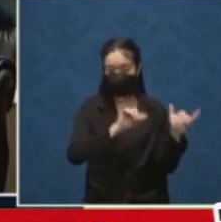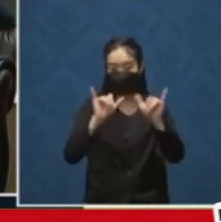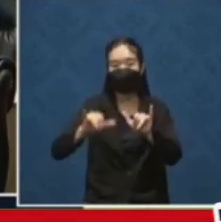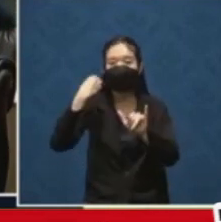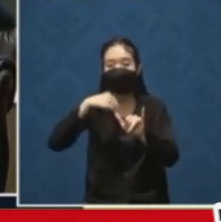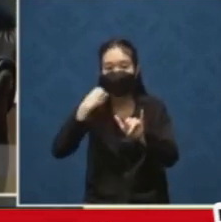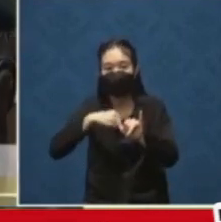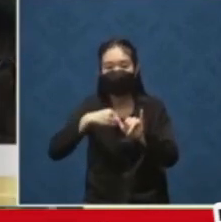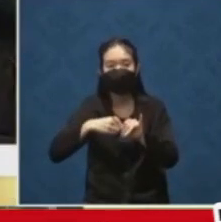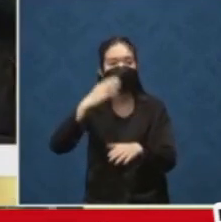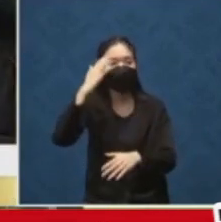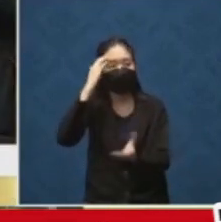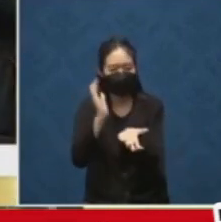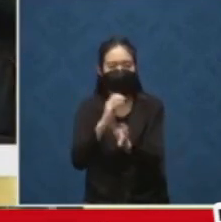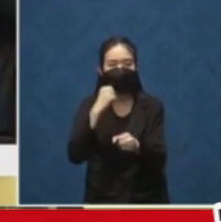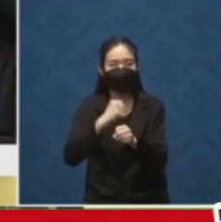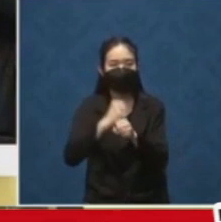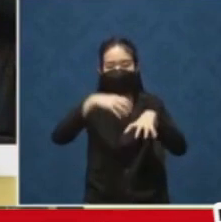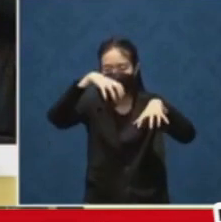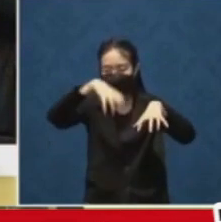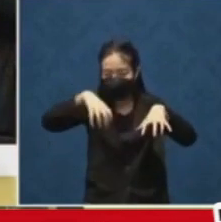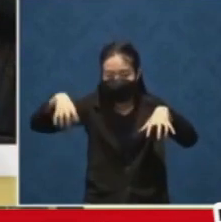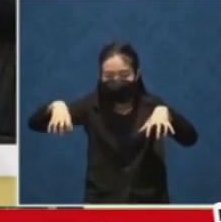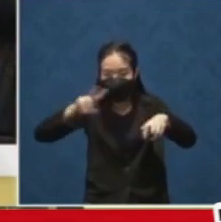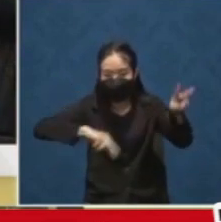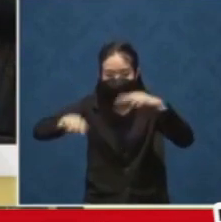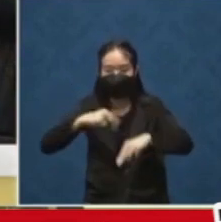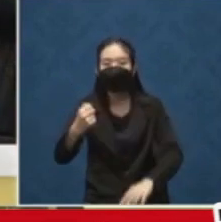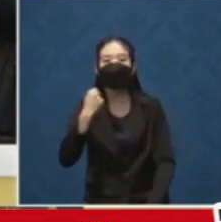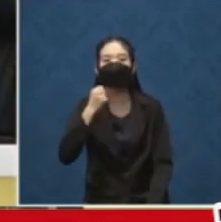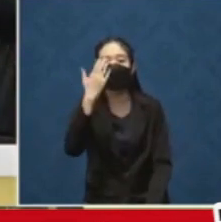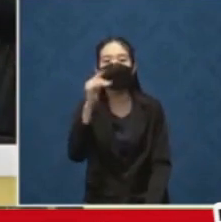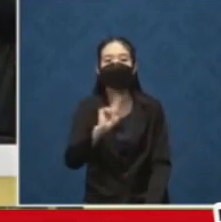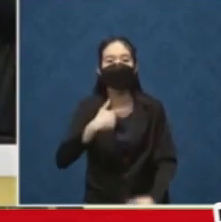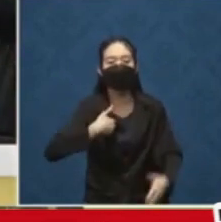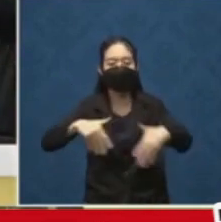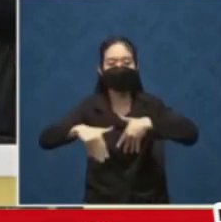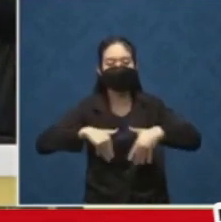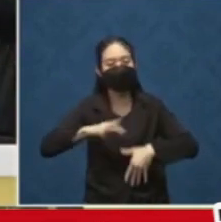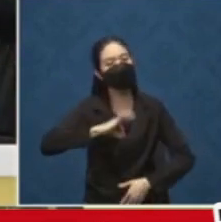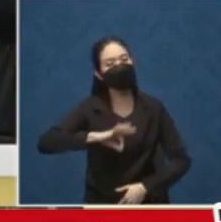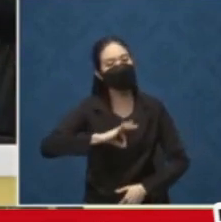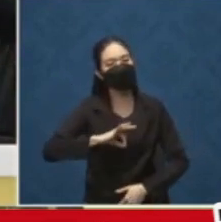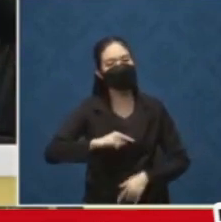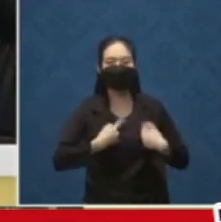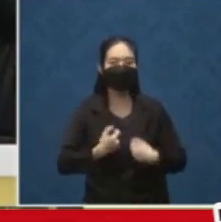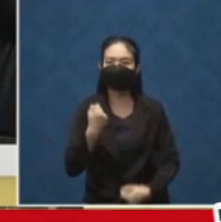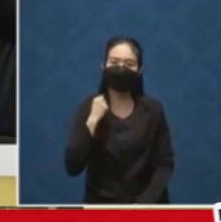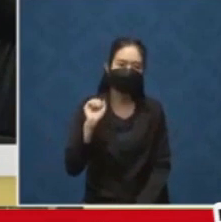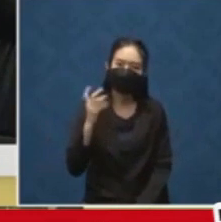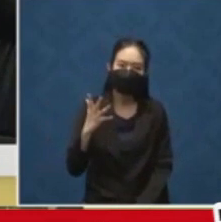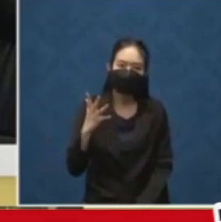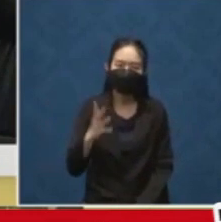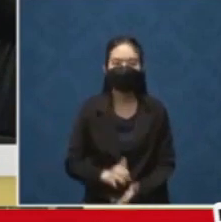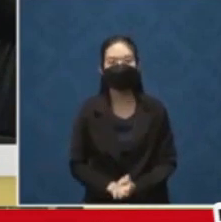ไม่ยิงยายบ่อยพวกผมยิงนัด ด่านย่งเยอะก็เปรหอะไร เปรหว่าพี่น้องขาดคามเชื่อมนไ orchest accomplished?